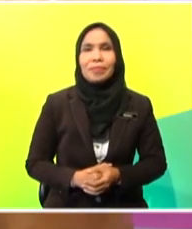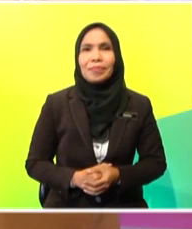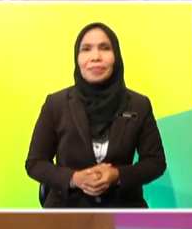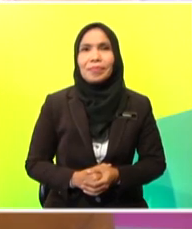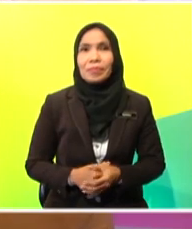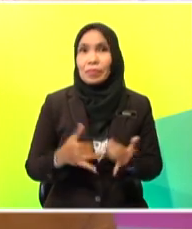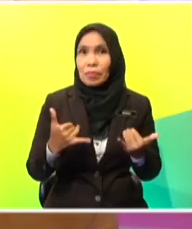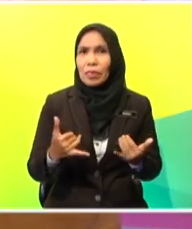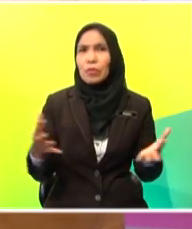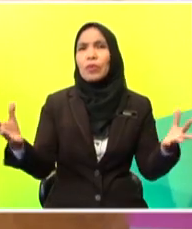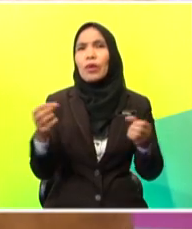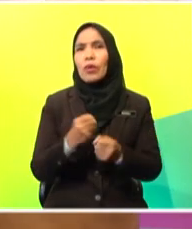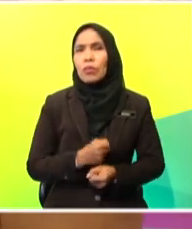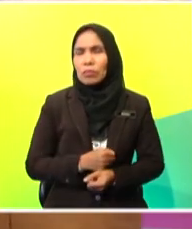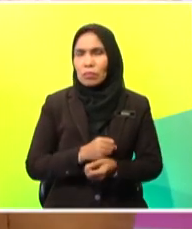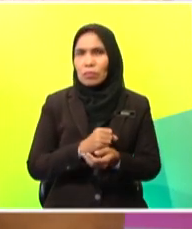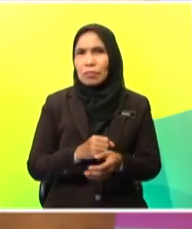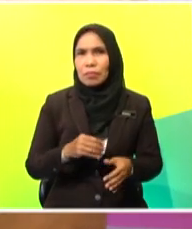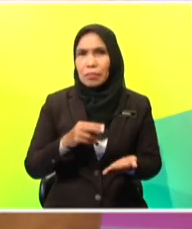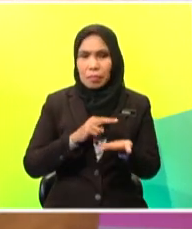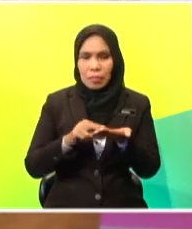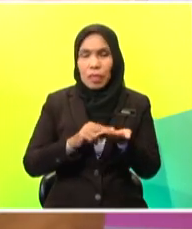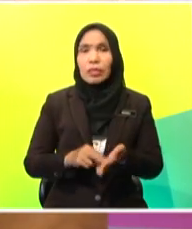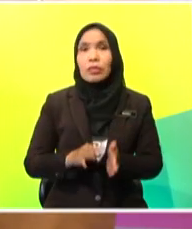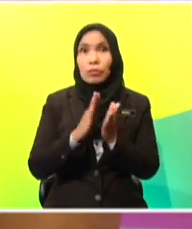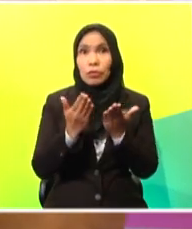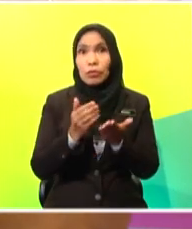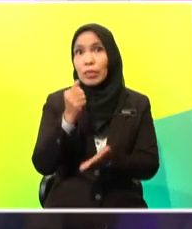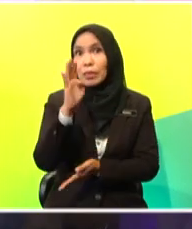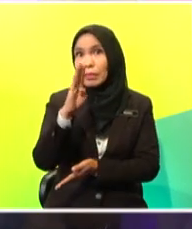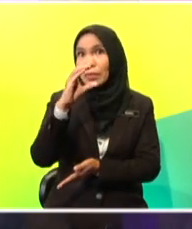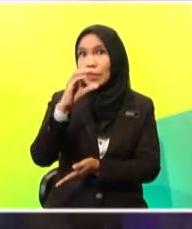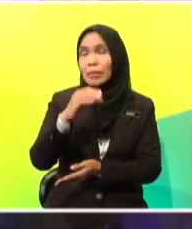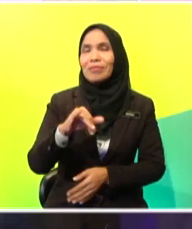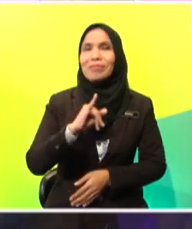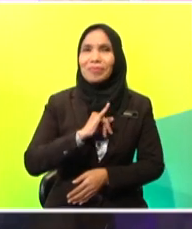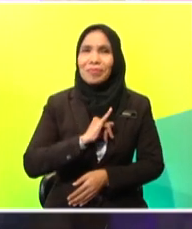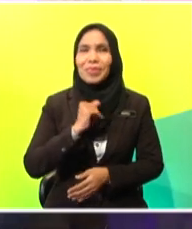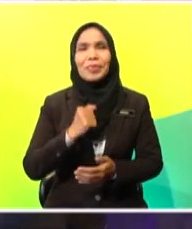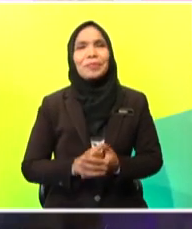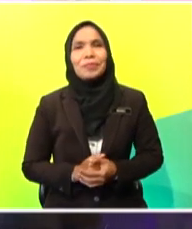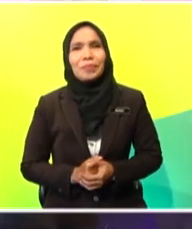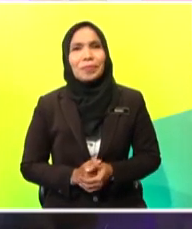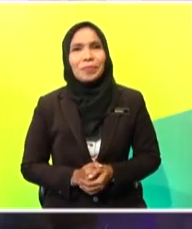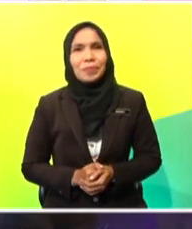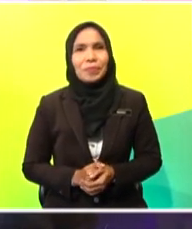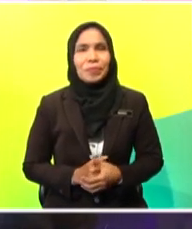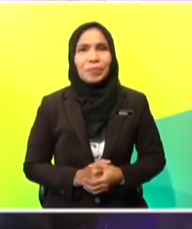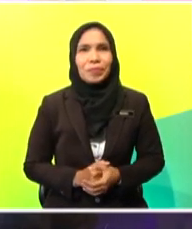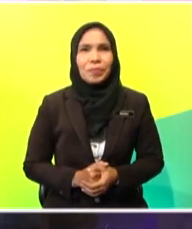hidung Apache buku-buku EBC sayem menariknya Oke Kak Rina